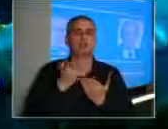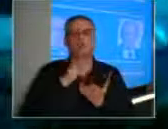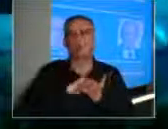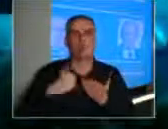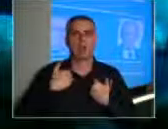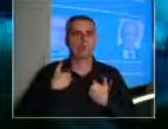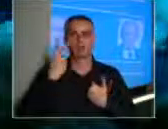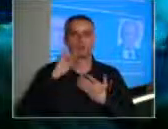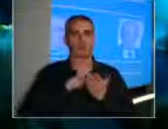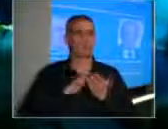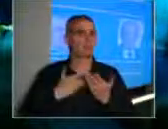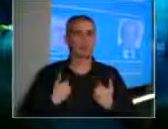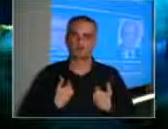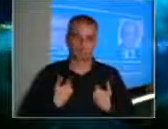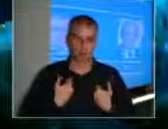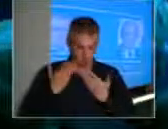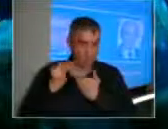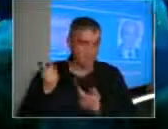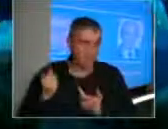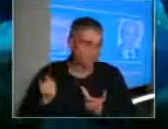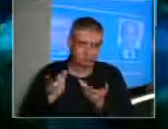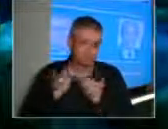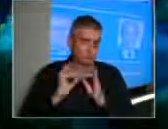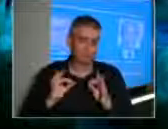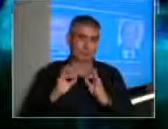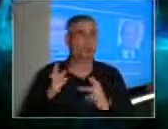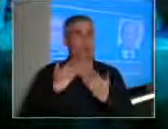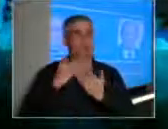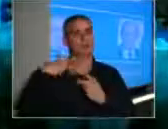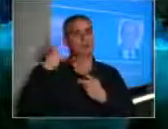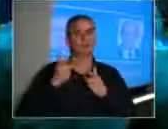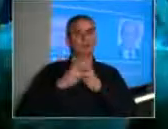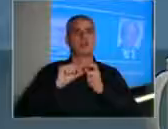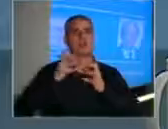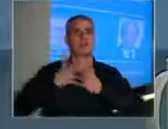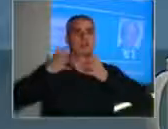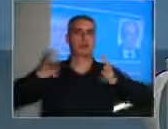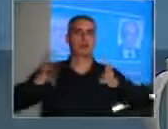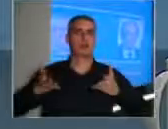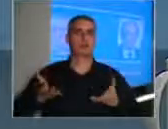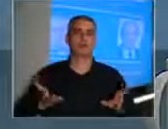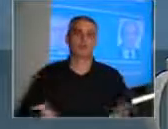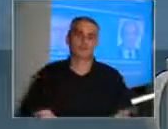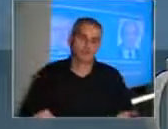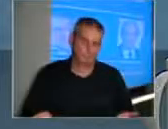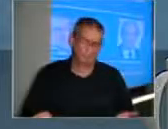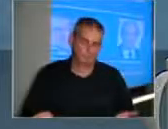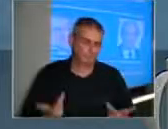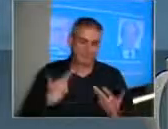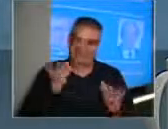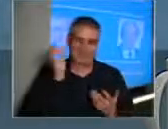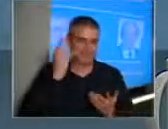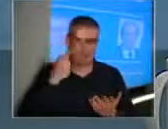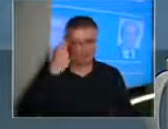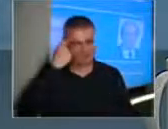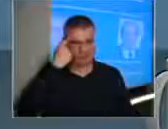מאיתנו שני מנדטים? זה עוזר להם במשהו, זה לא עוזר כלום. זה עוזר להם, להיות המפלגה הגדולה. אין שום סיכוי כזה,